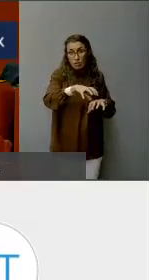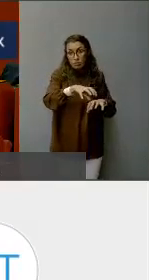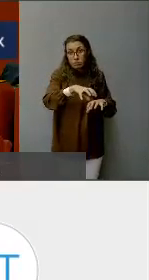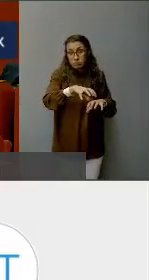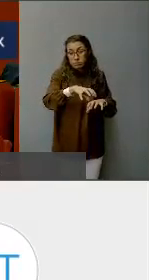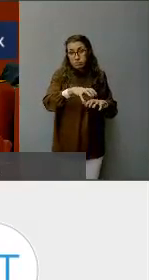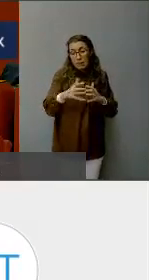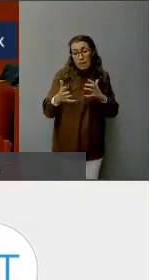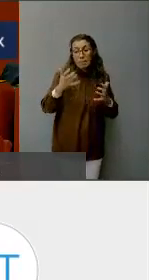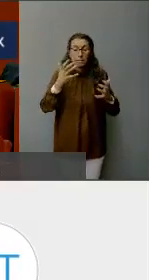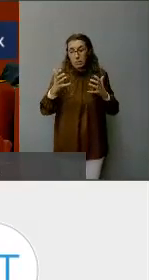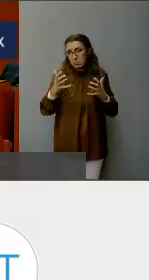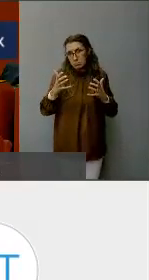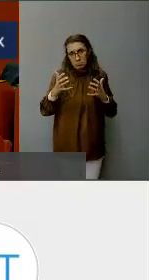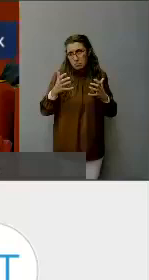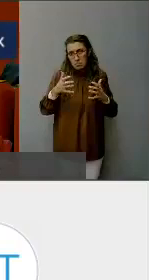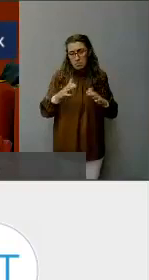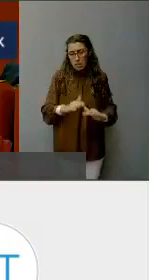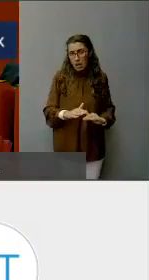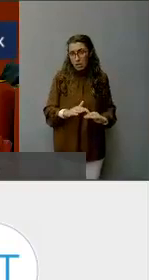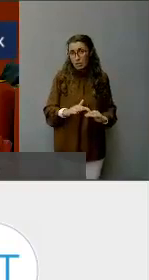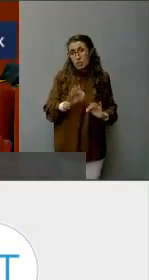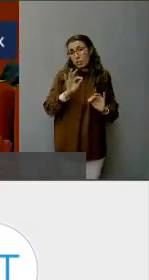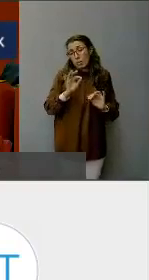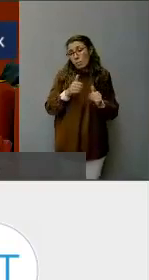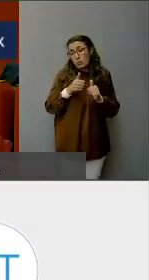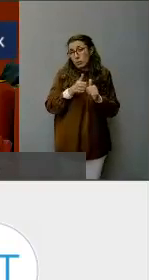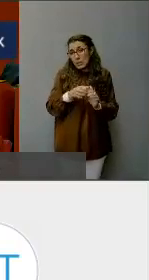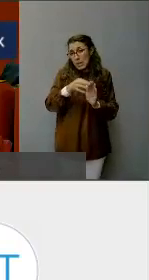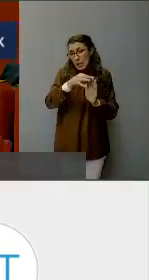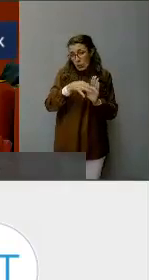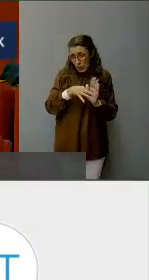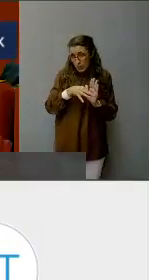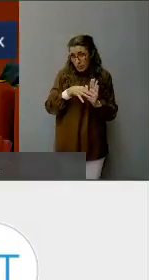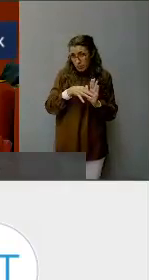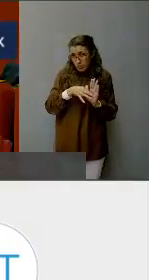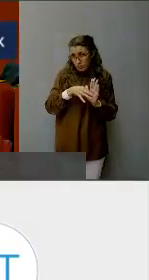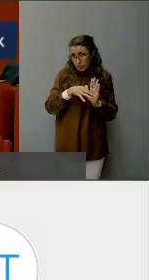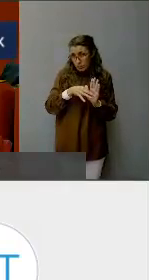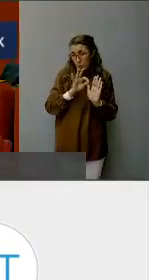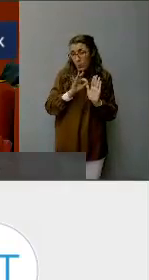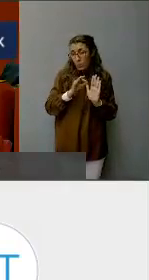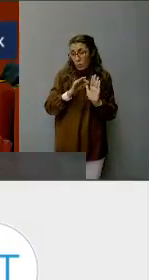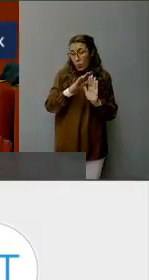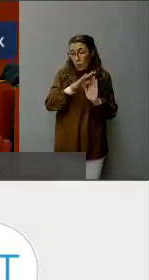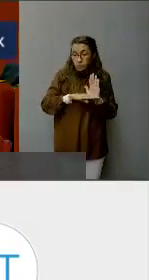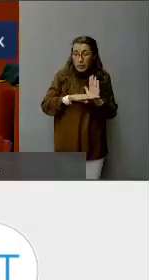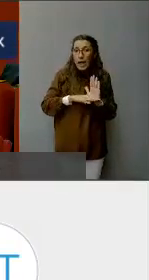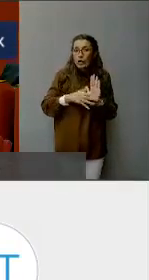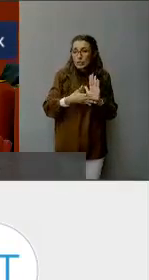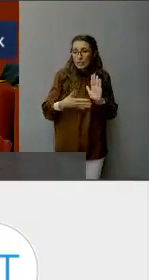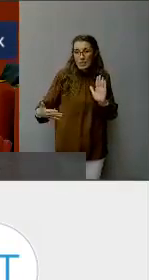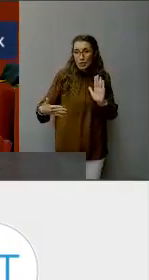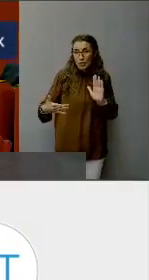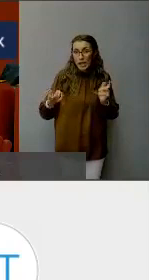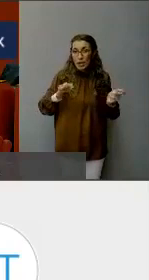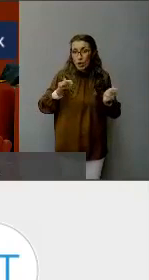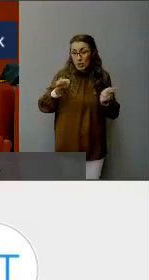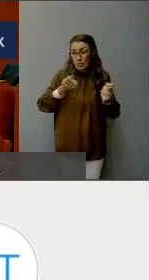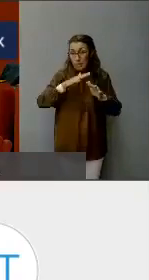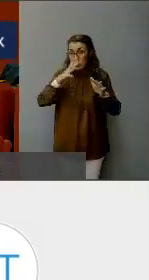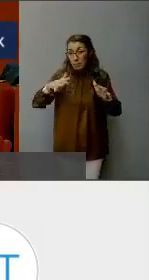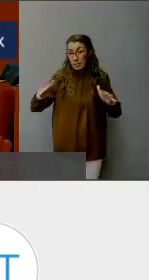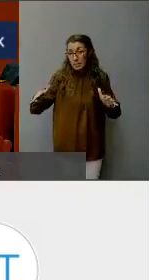impatto paesistico ambientale in linea con lo stesso appunto piano piano territoriale di coordinamento paesistico